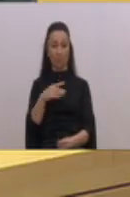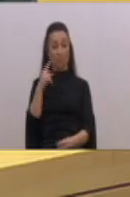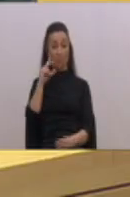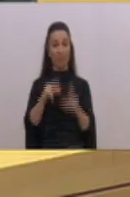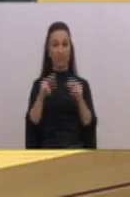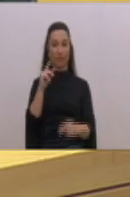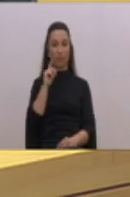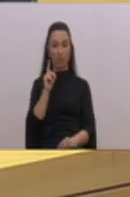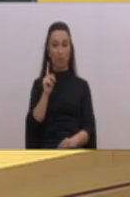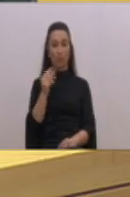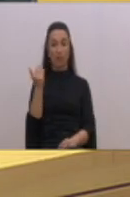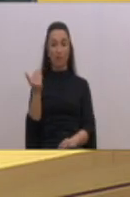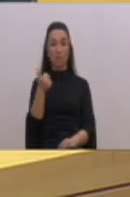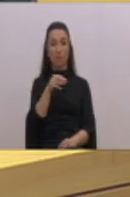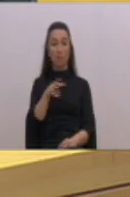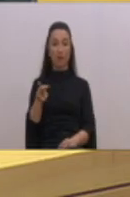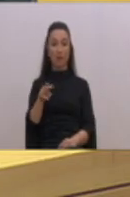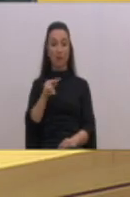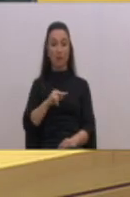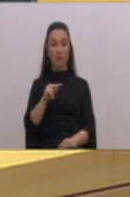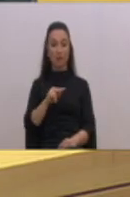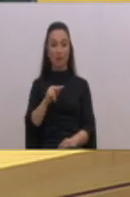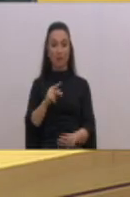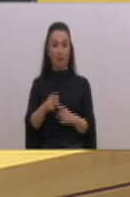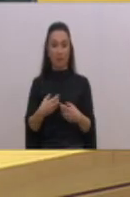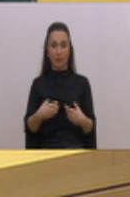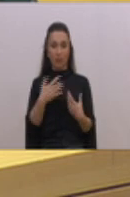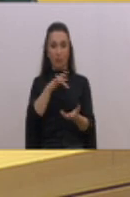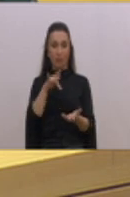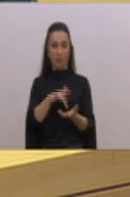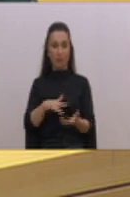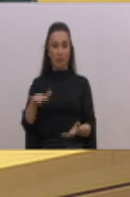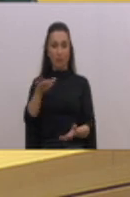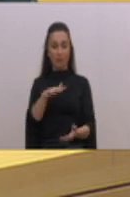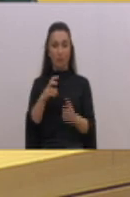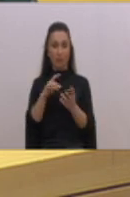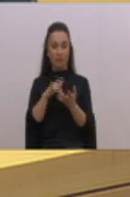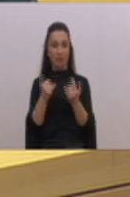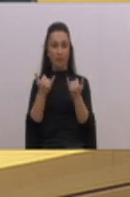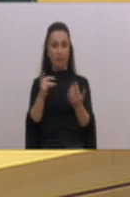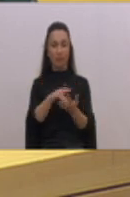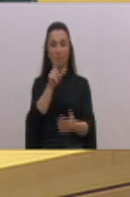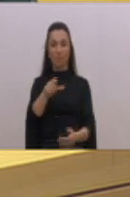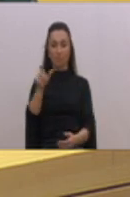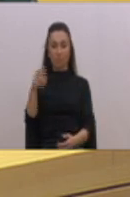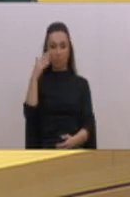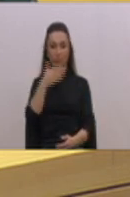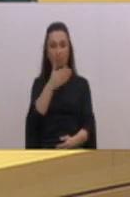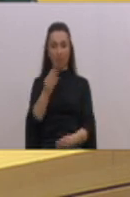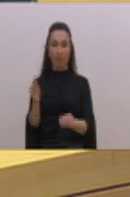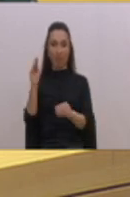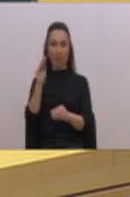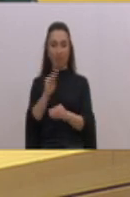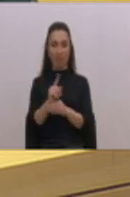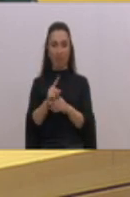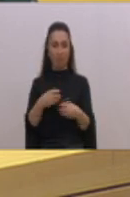რომ თქვენი პრემიერ-მინისტრობა იმდენად ტრაგიკულია ამ ქვეყნისთვის საქართველოს მოქალაქეებს კიდე დამატებით რამას არ მივაყენებ